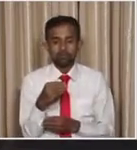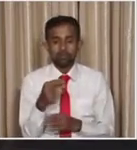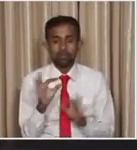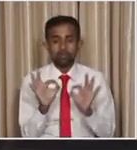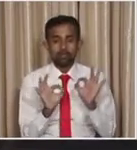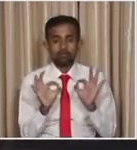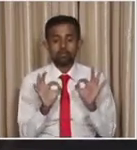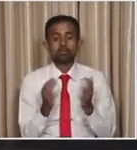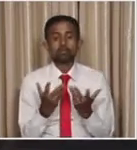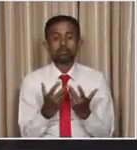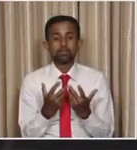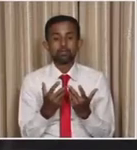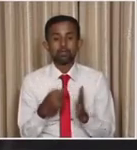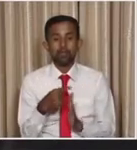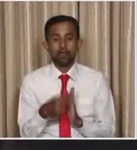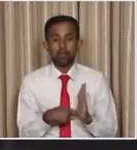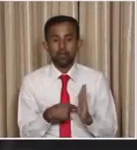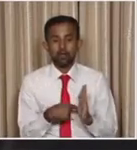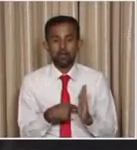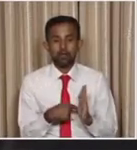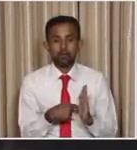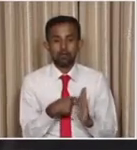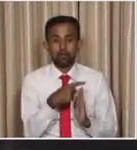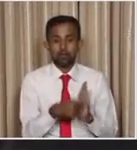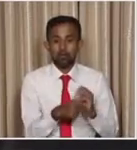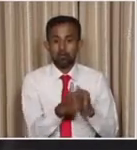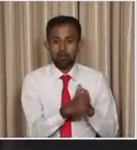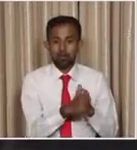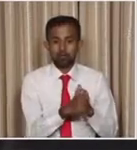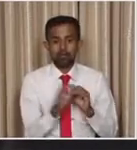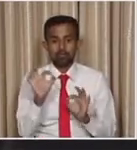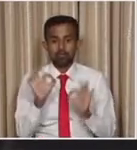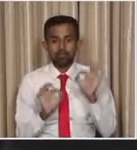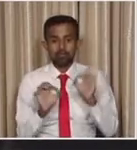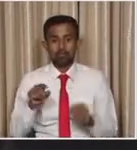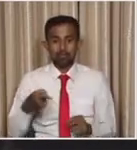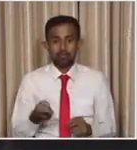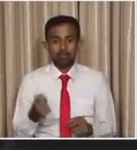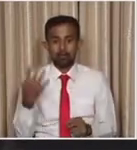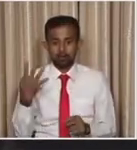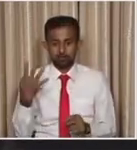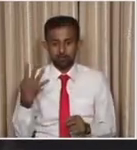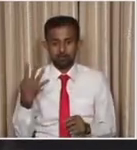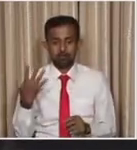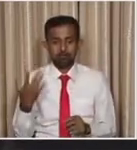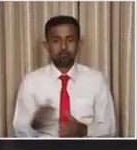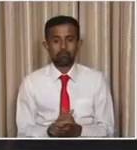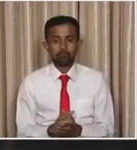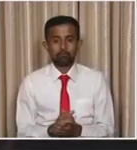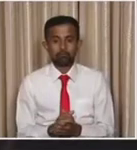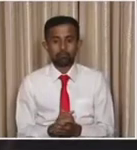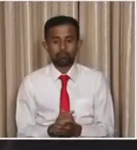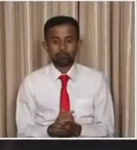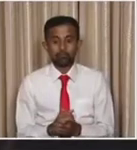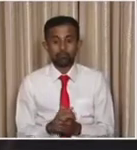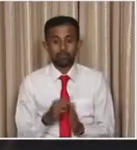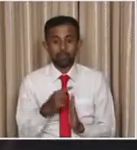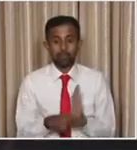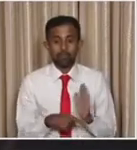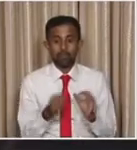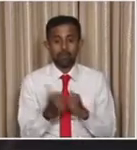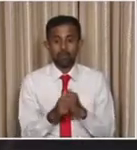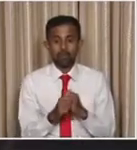අනුපාතය රටේ දළ දේශීය නිෂ්පාදනයේ 104%ට ගිහිල්ලා තිබ්බේ. රටේ දළ ජාතික